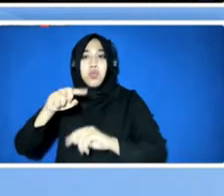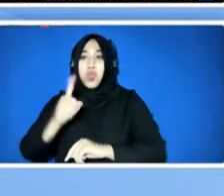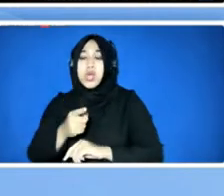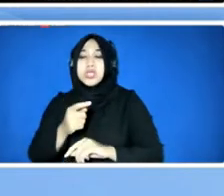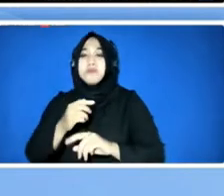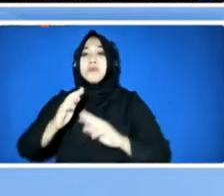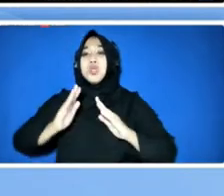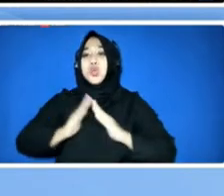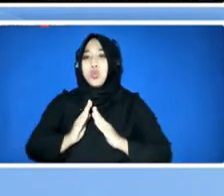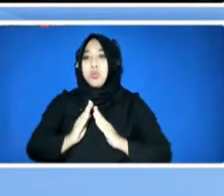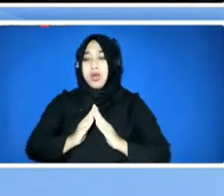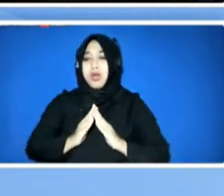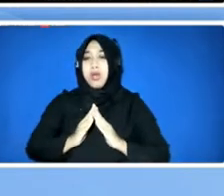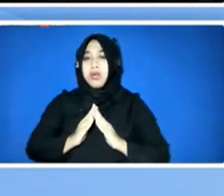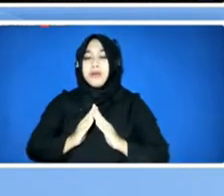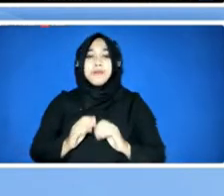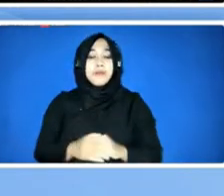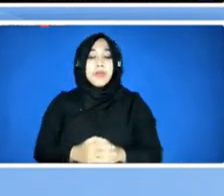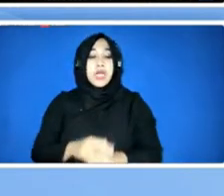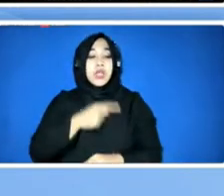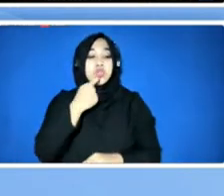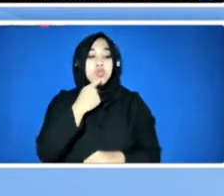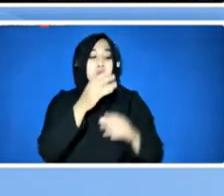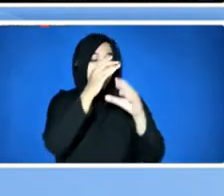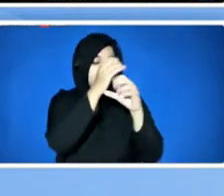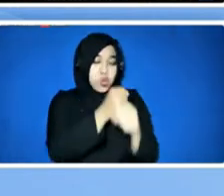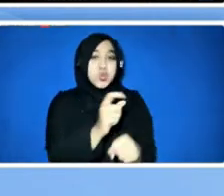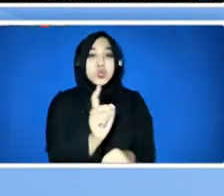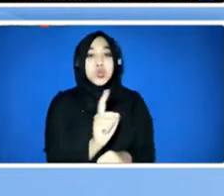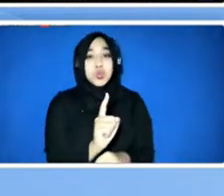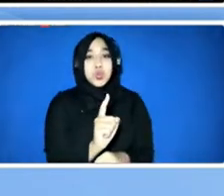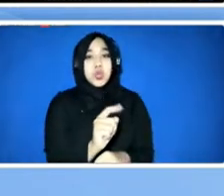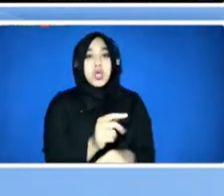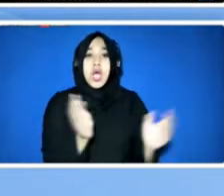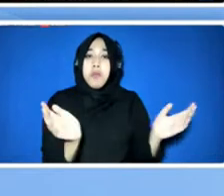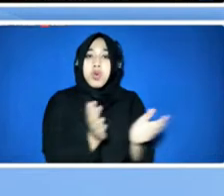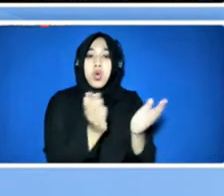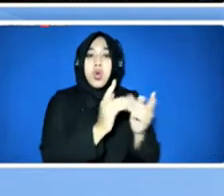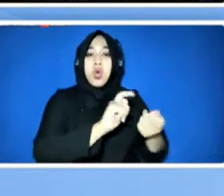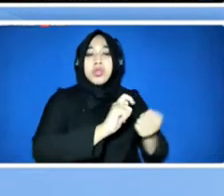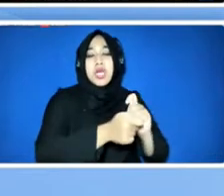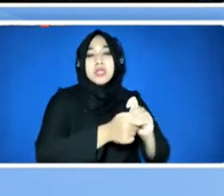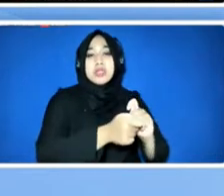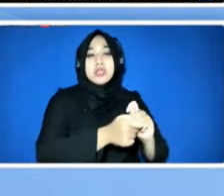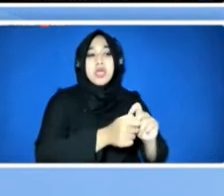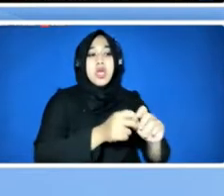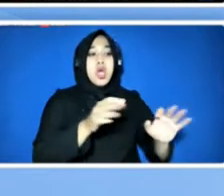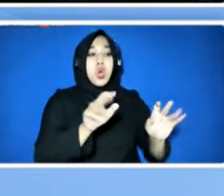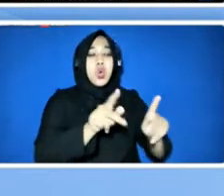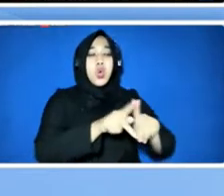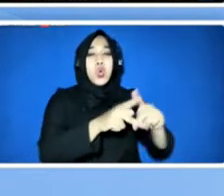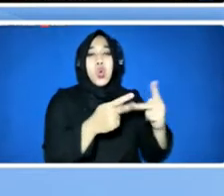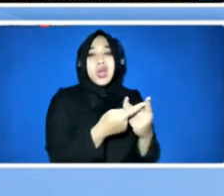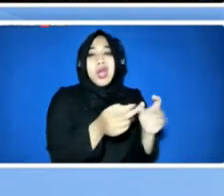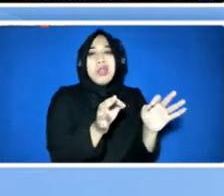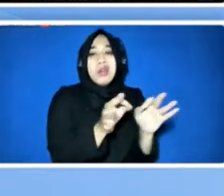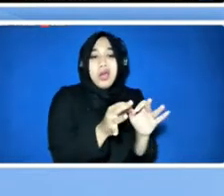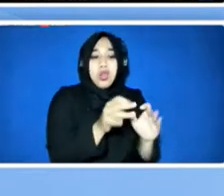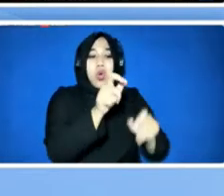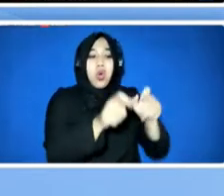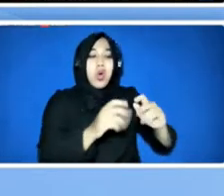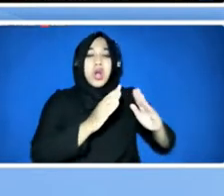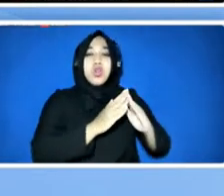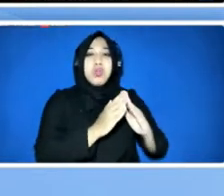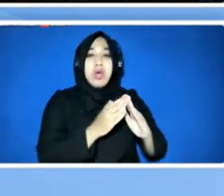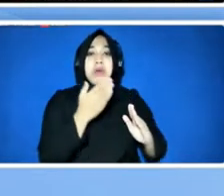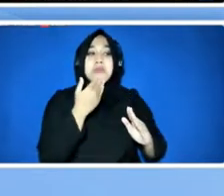itu, kita coba fokus, pertama, kita akan dorong tesnya kepada yang keluarga terdekat, nih, orang serumah, karena klaster keluarga